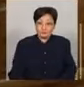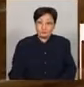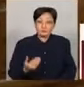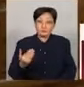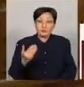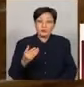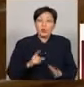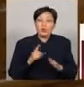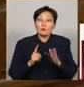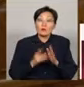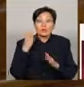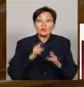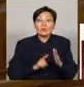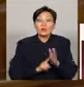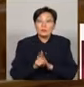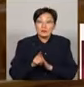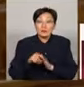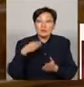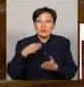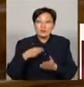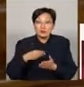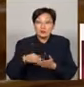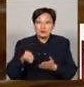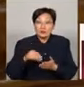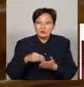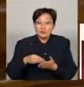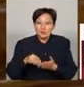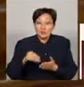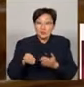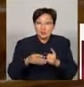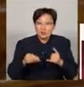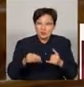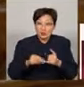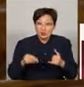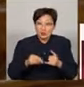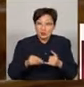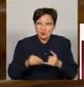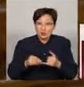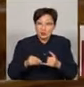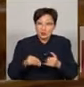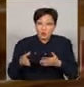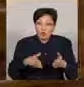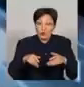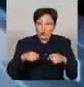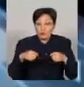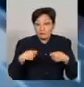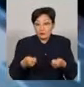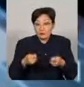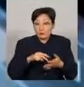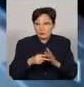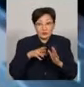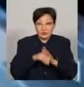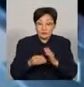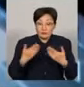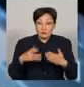кісілердің первоначально сатып алған жердің иесі жол берді ғой. Сол жол жоқ болып отыр ғой бұл кісілерде. Бұл жол қайдан енді? Ол кісі ешқандай планға ештеңе